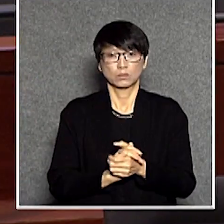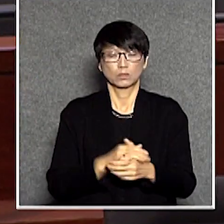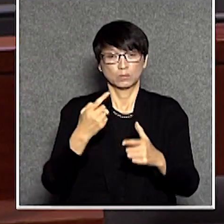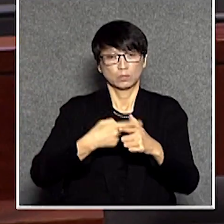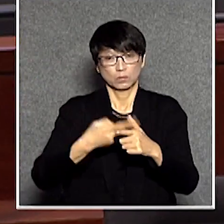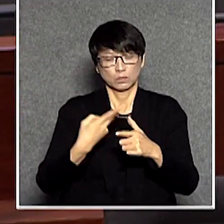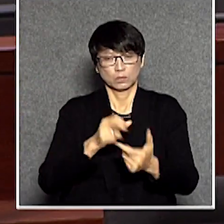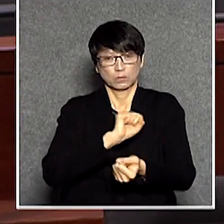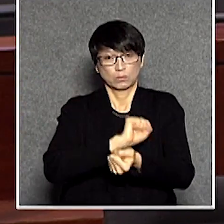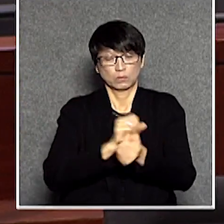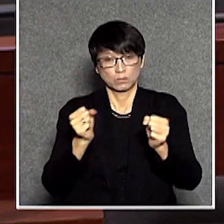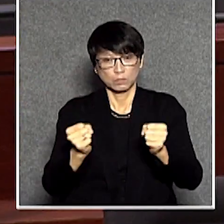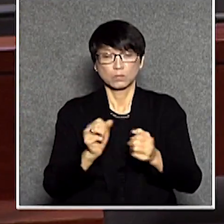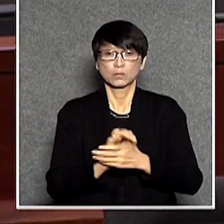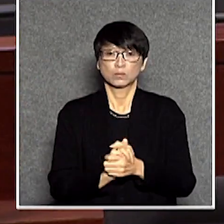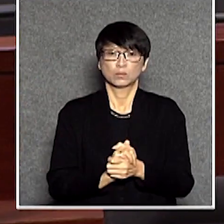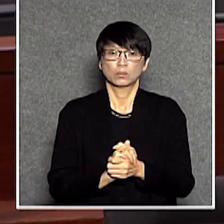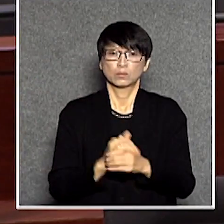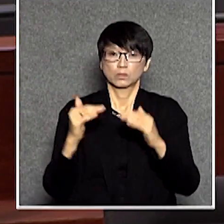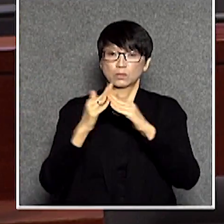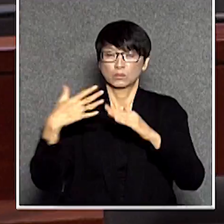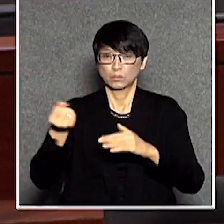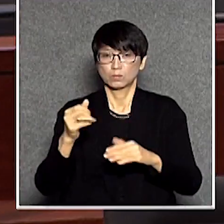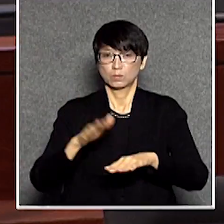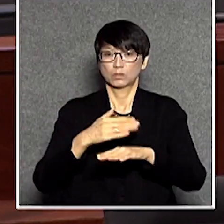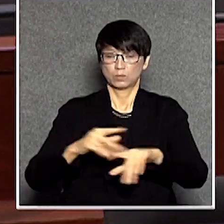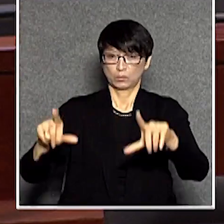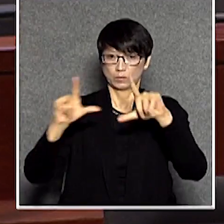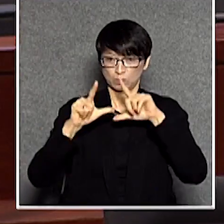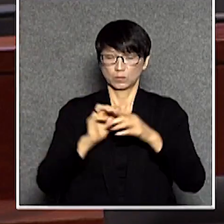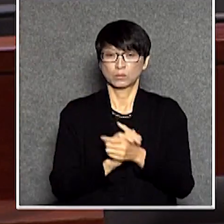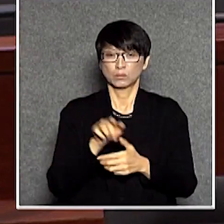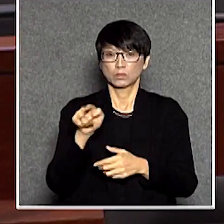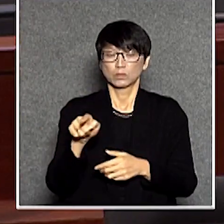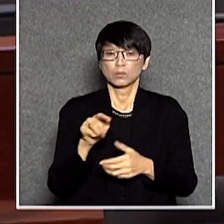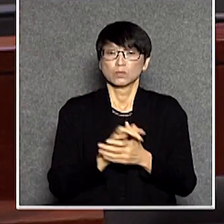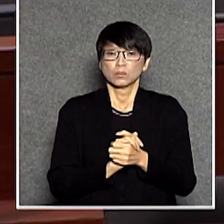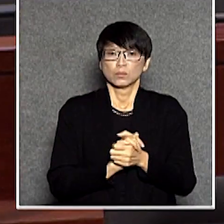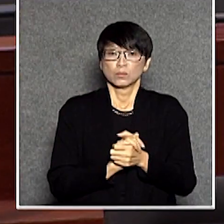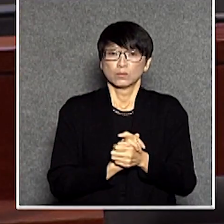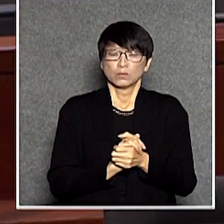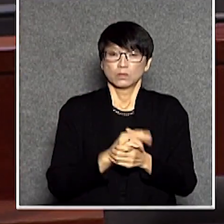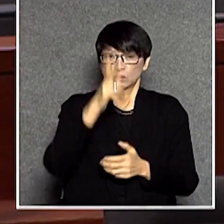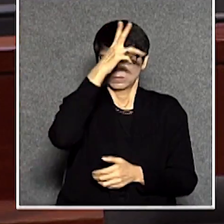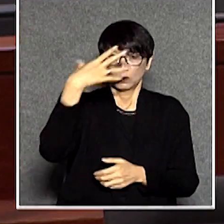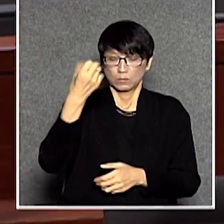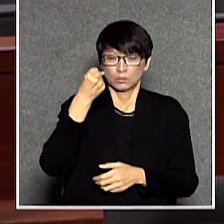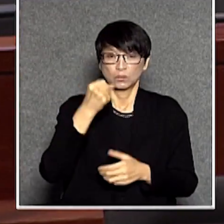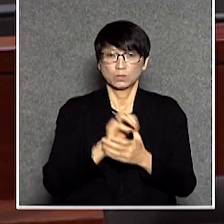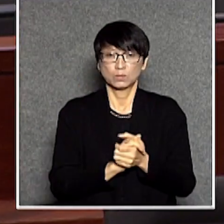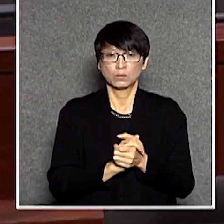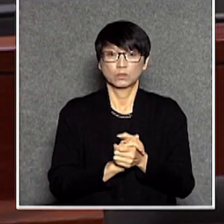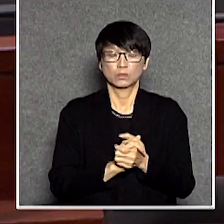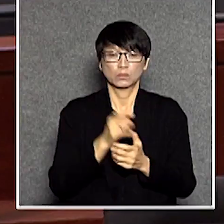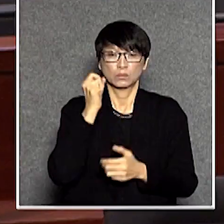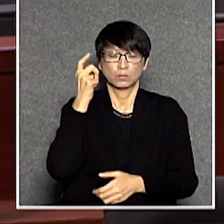啫。咁按阿局長啱啱個回覆咧，其實講到底就係特首係有赦免